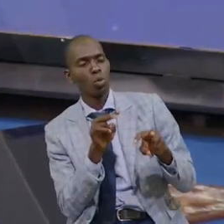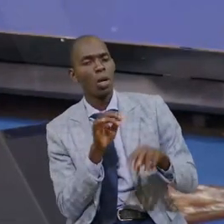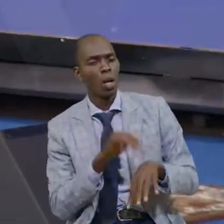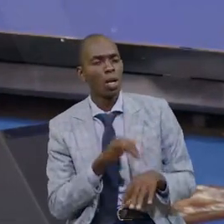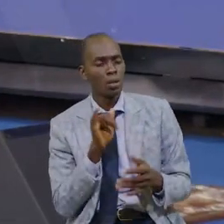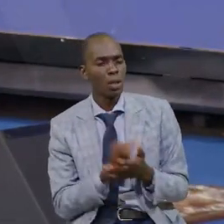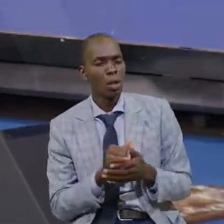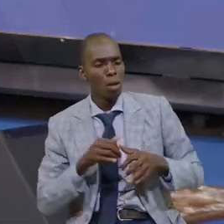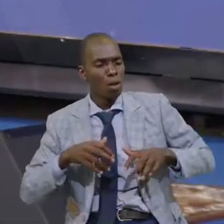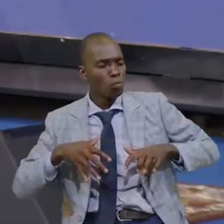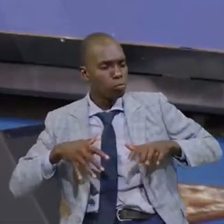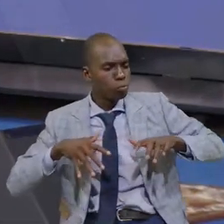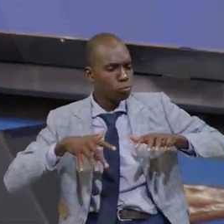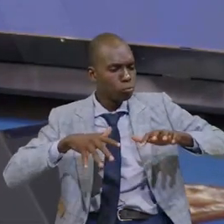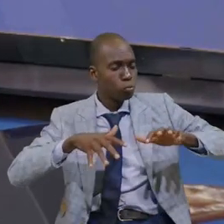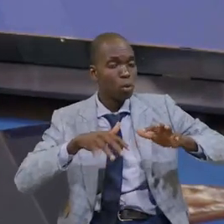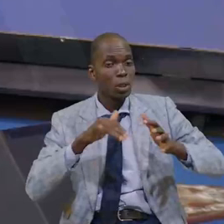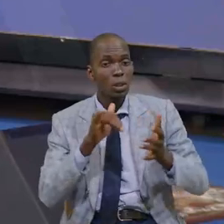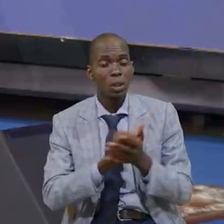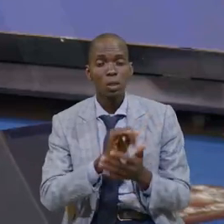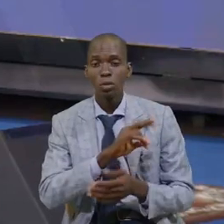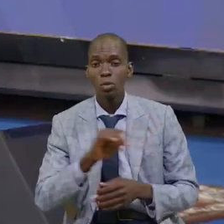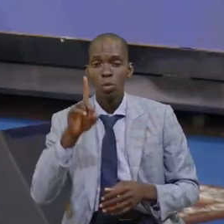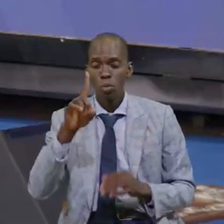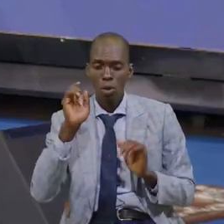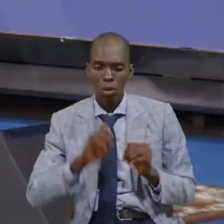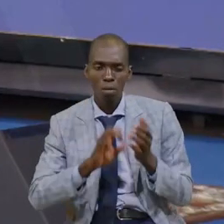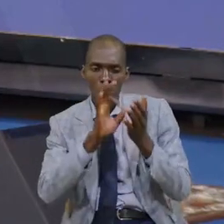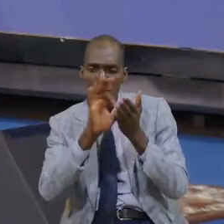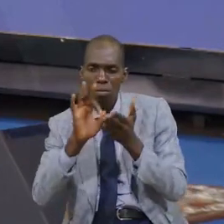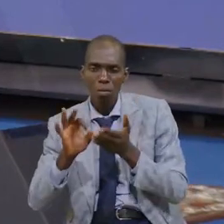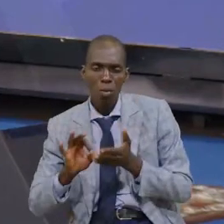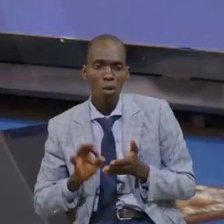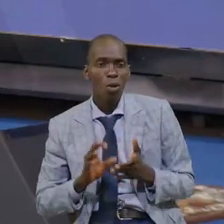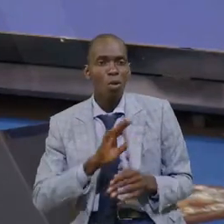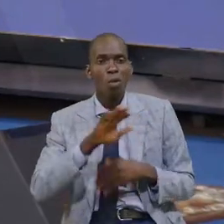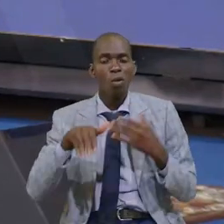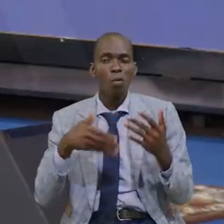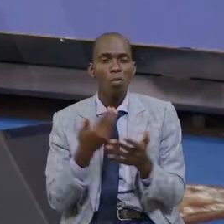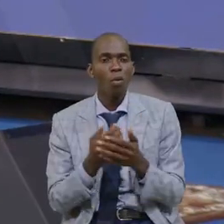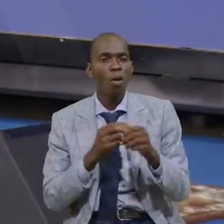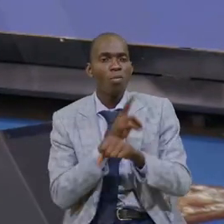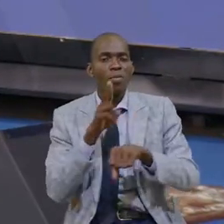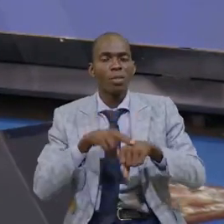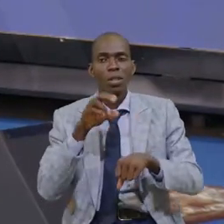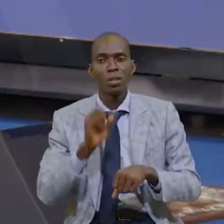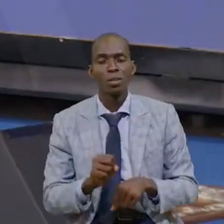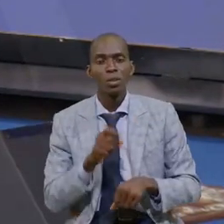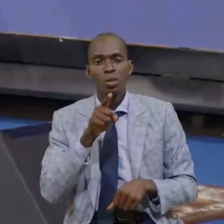quand vous regardez cette multitude, que personne ne peut compter de toutes les